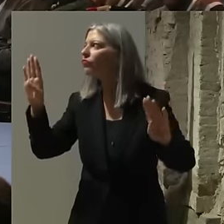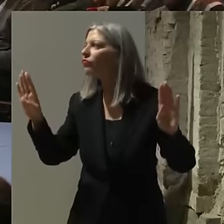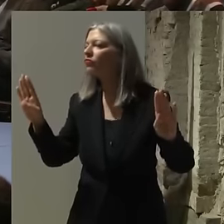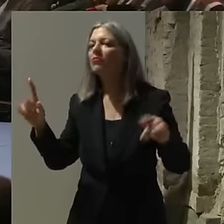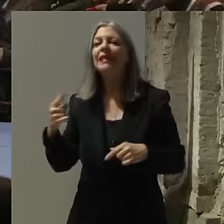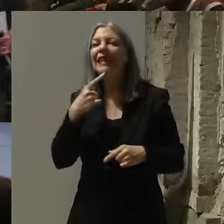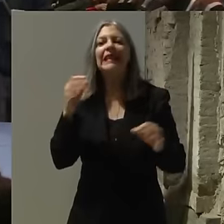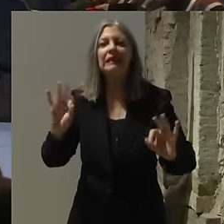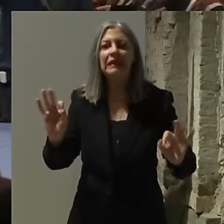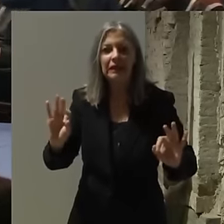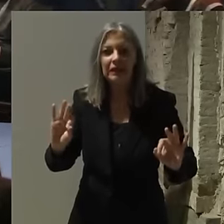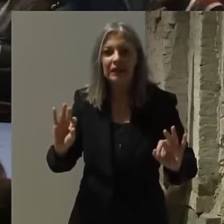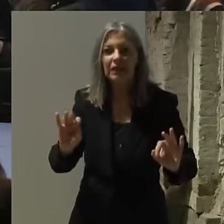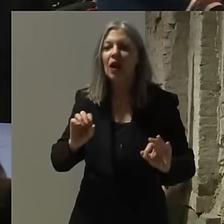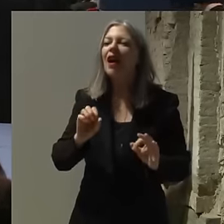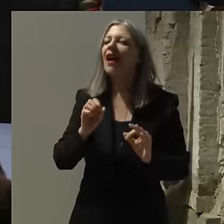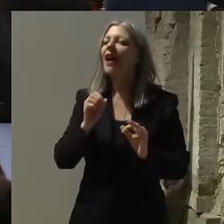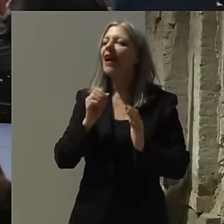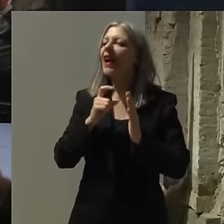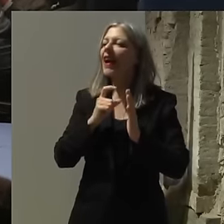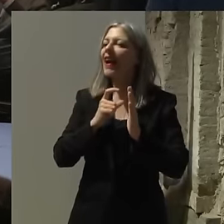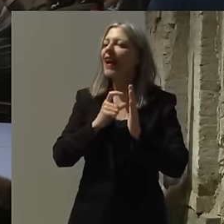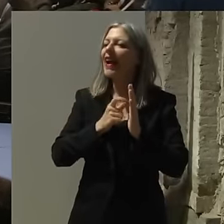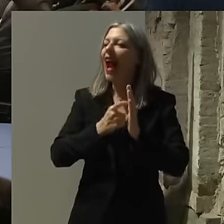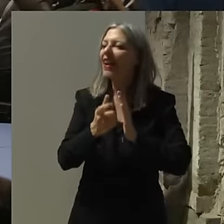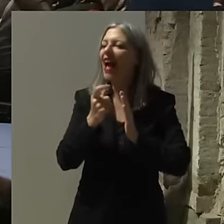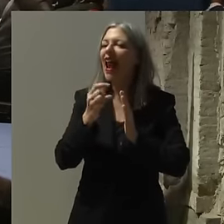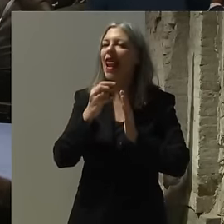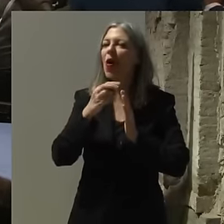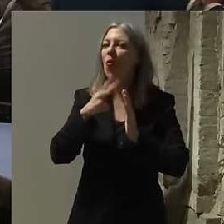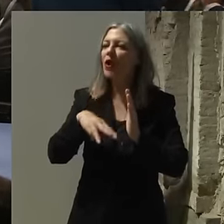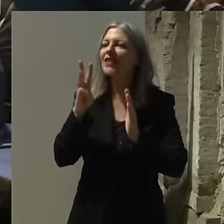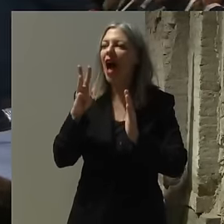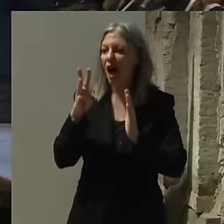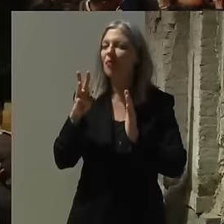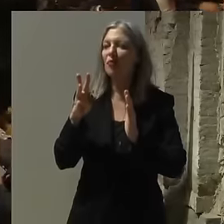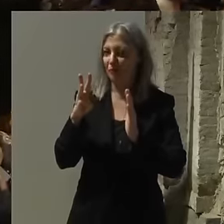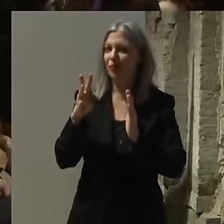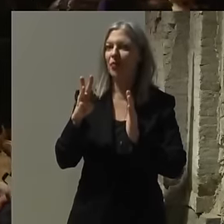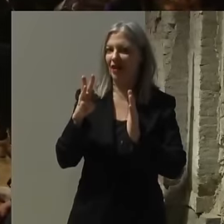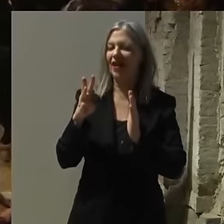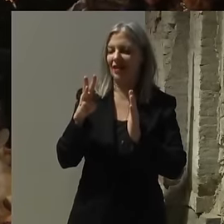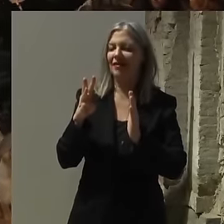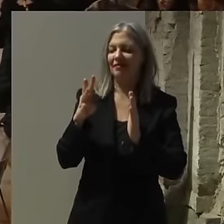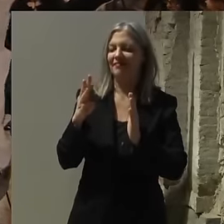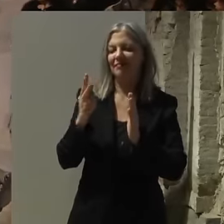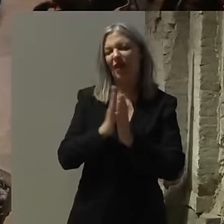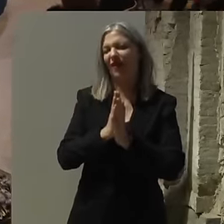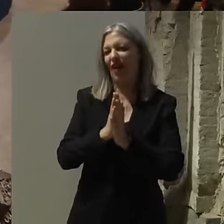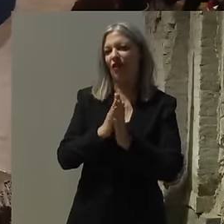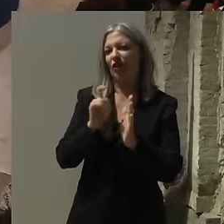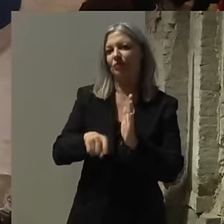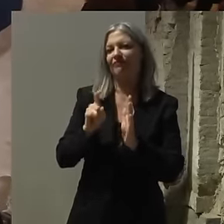Chi non ha fatto l'accesso al canale WhatsApp, per piacere lo faccia. Perché? Perché attraverso il